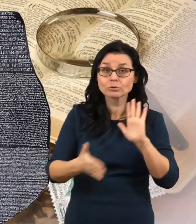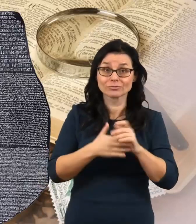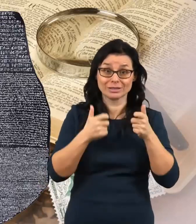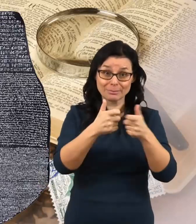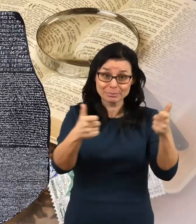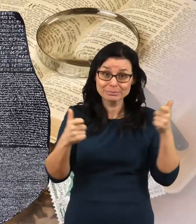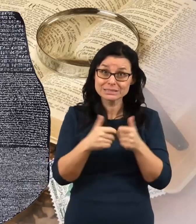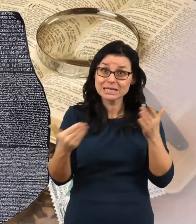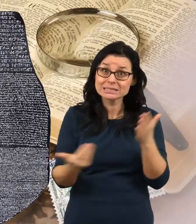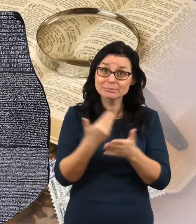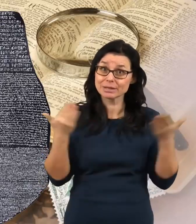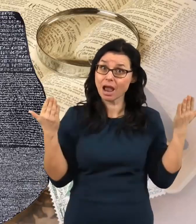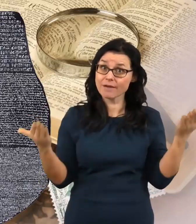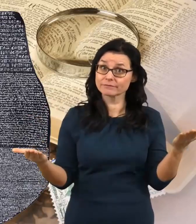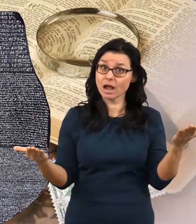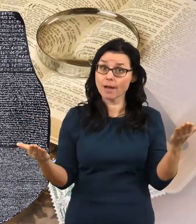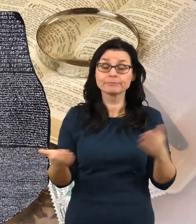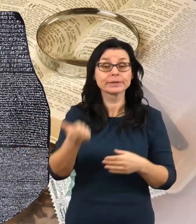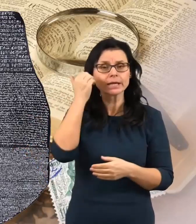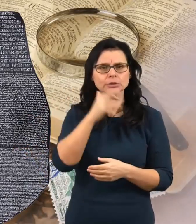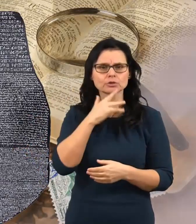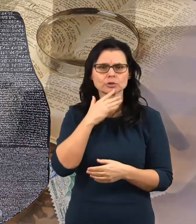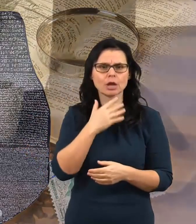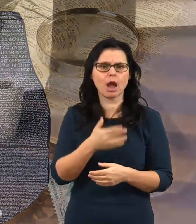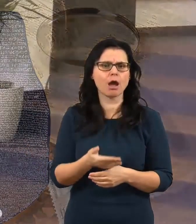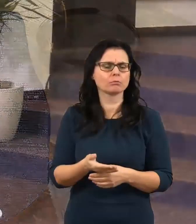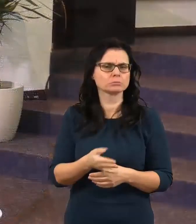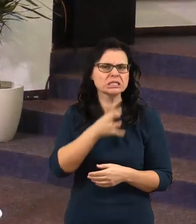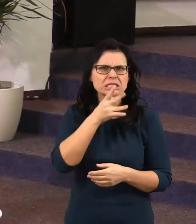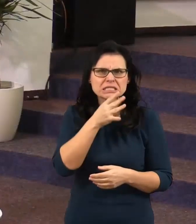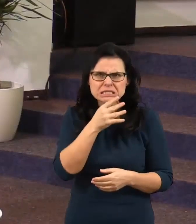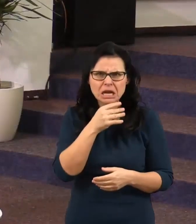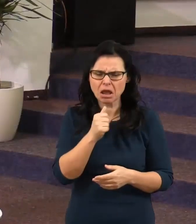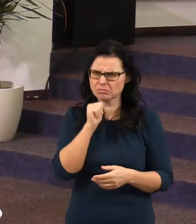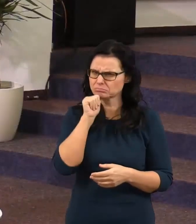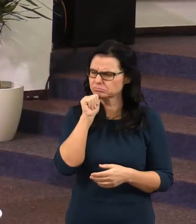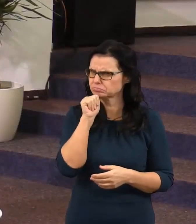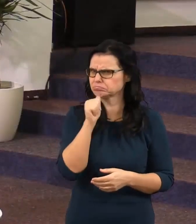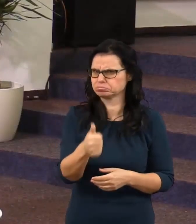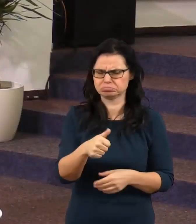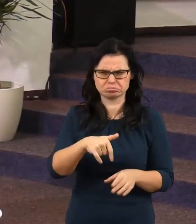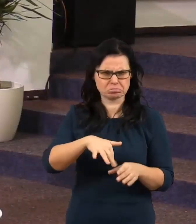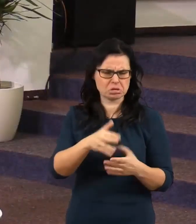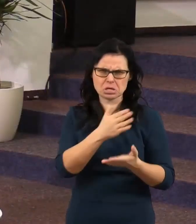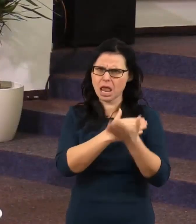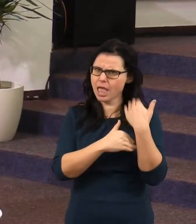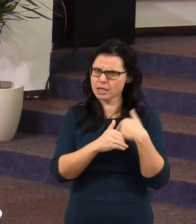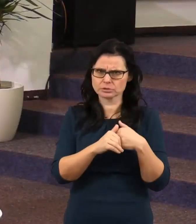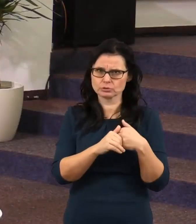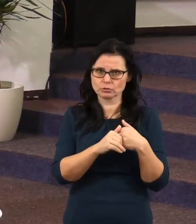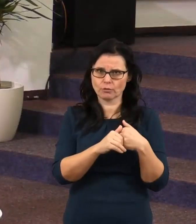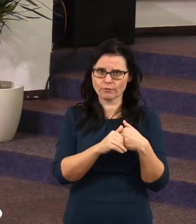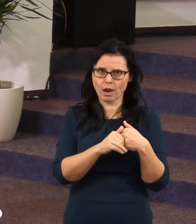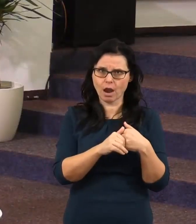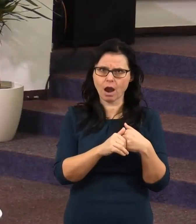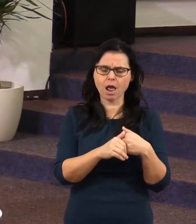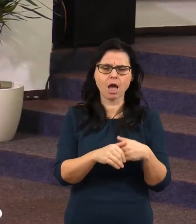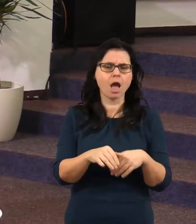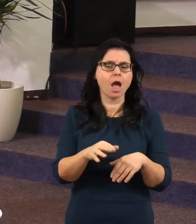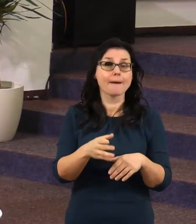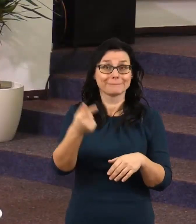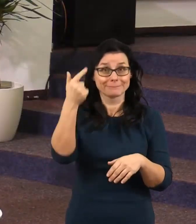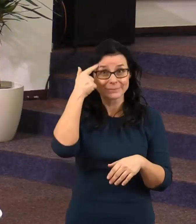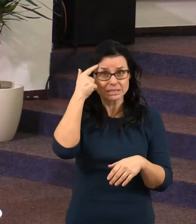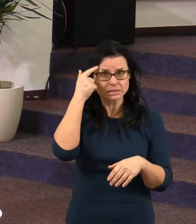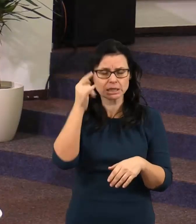Například lidé, kteří tvrdili, že Izrael žádný neexistoval. Izrael neměl